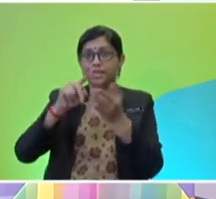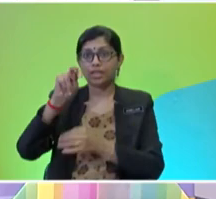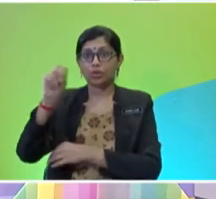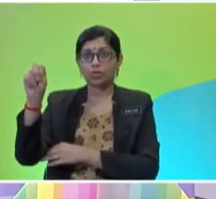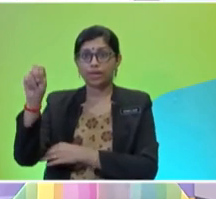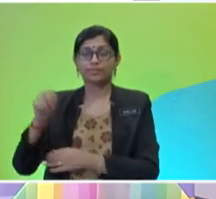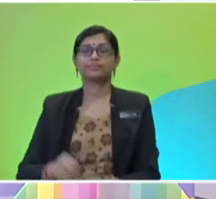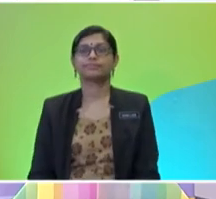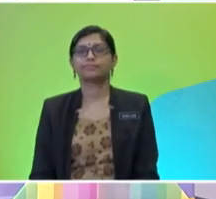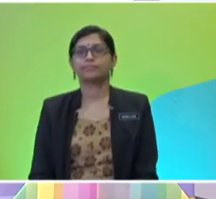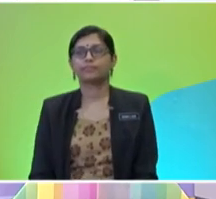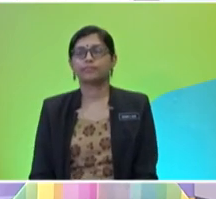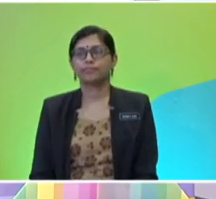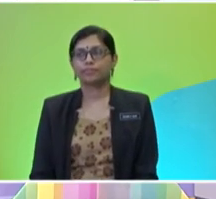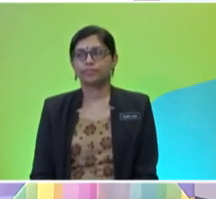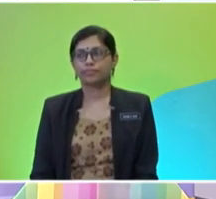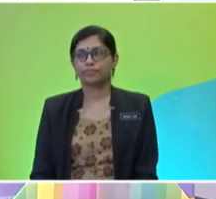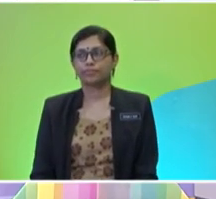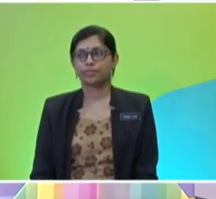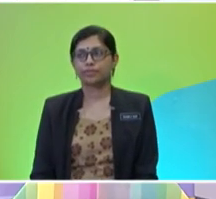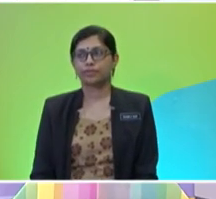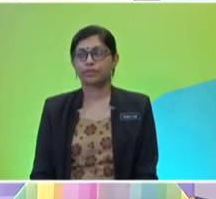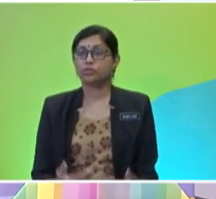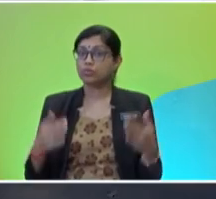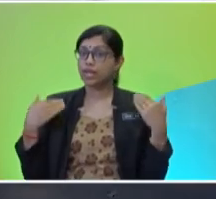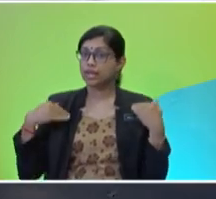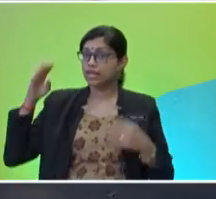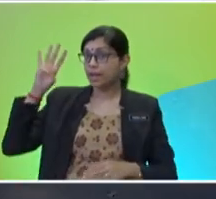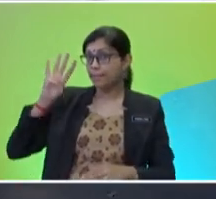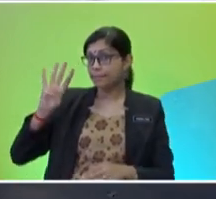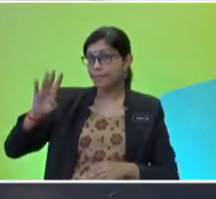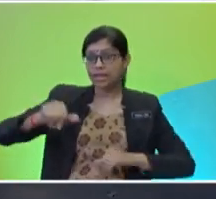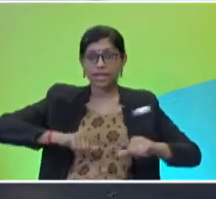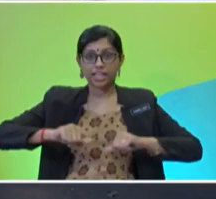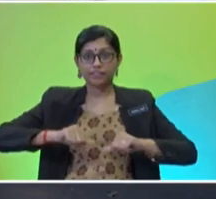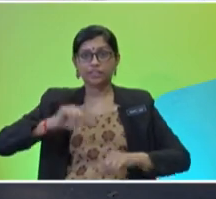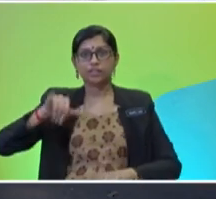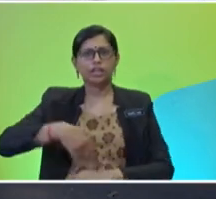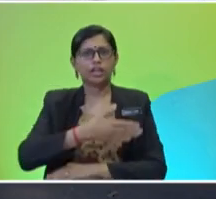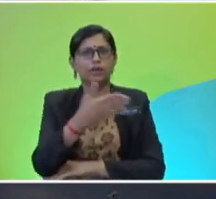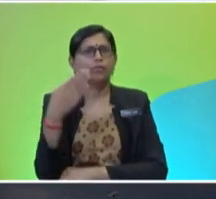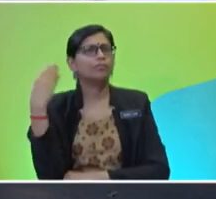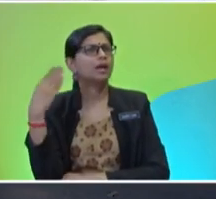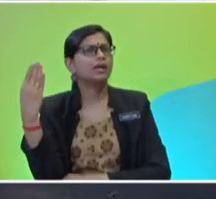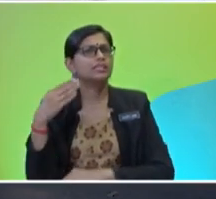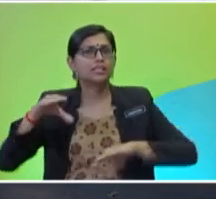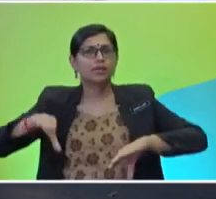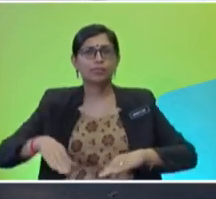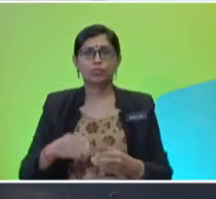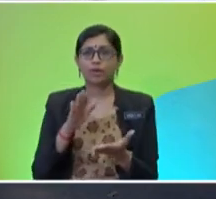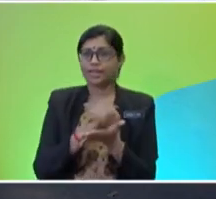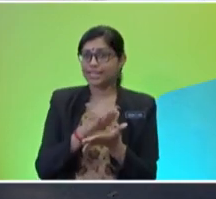Hmm. Okey, sekarang kita dah ada 4 aktiviti yang kita selalu lakukan di